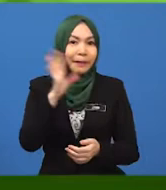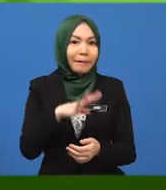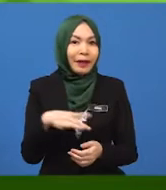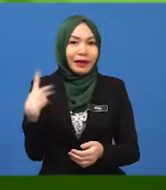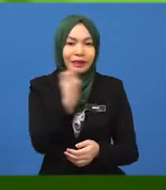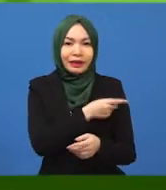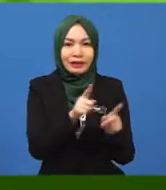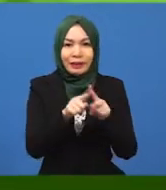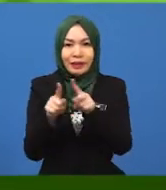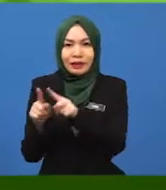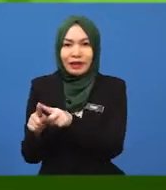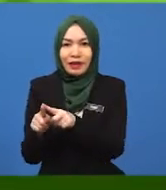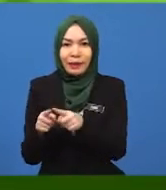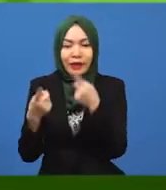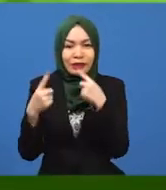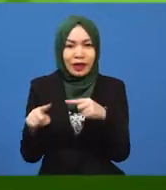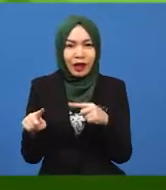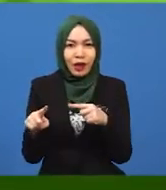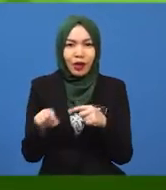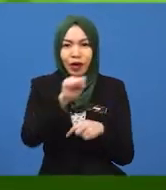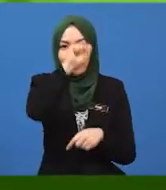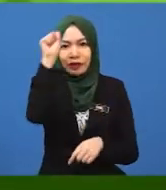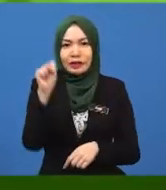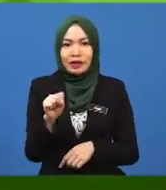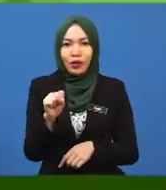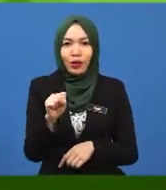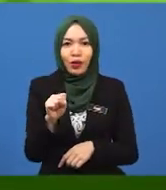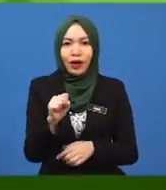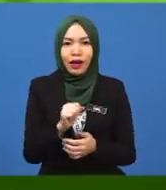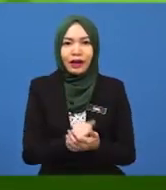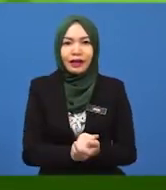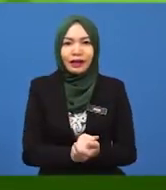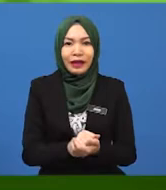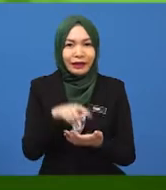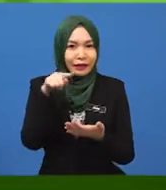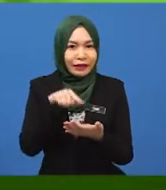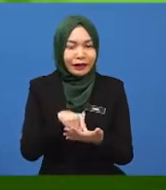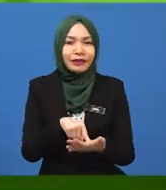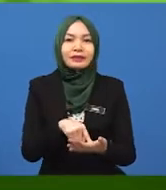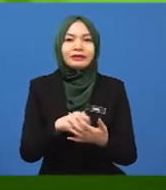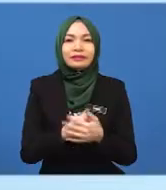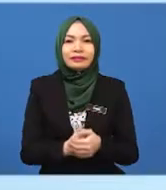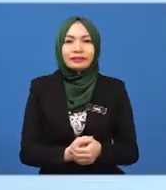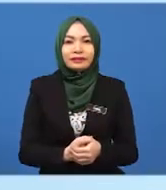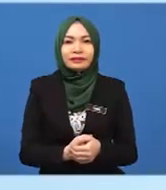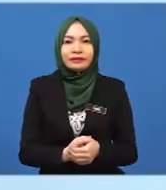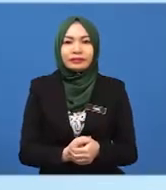marilah sama-sama kita menjawab soalan pengukuhan yang disediakan ini.